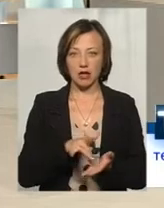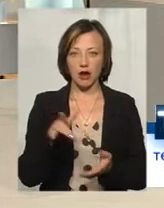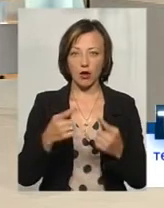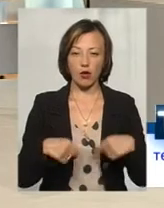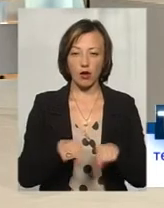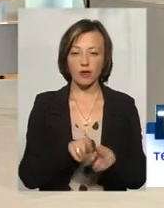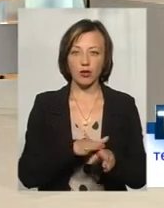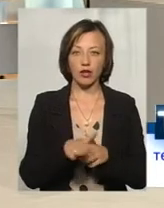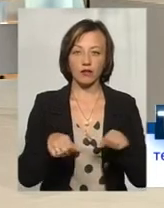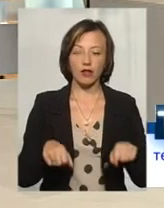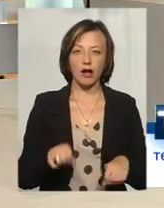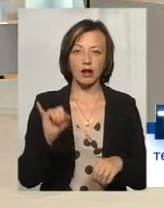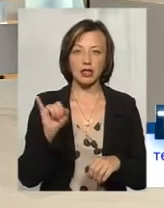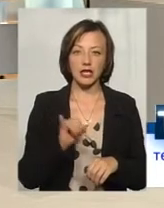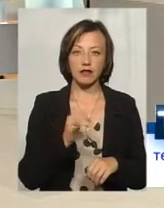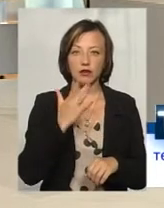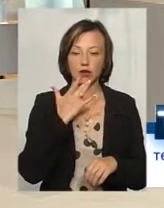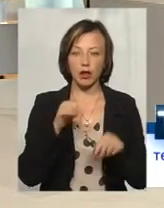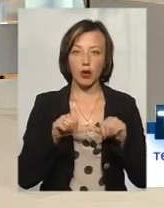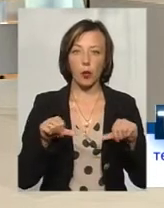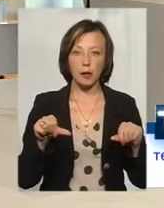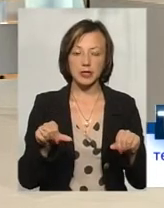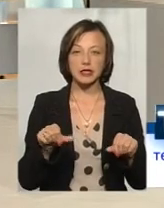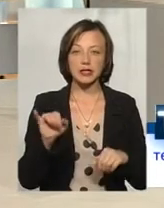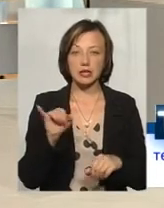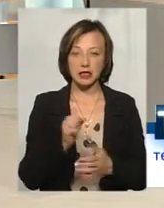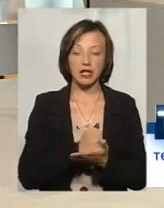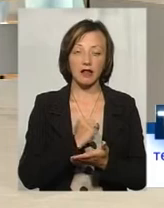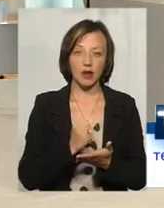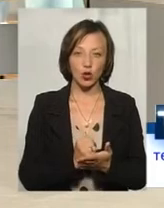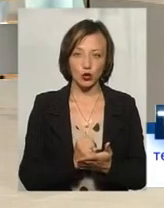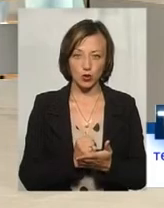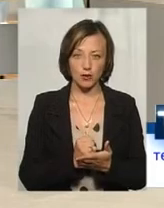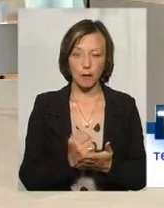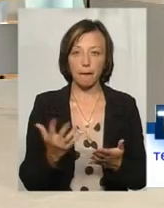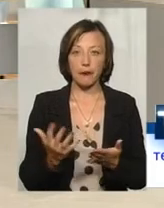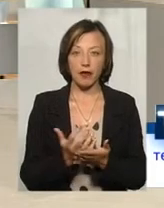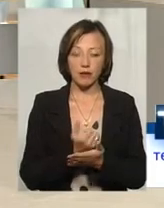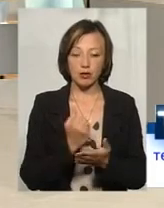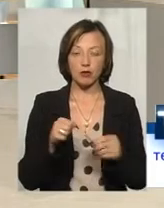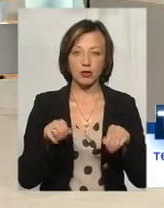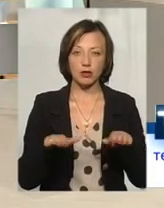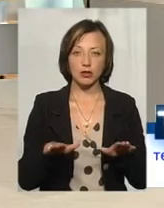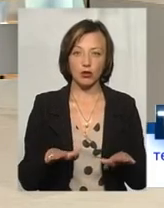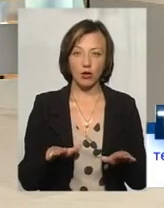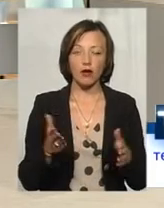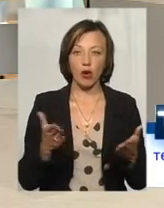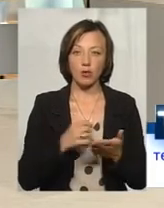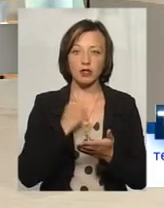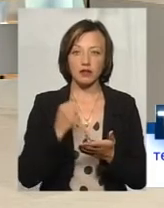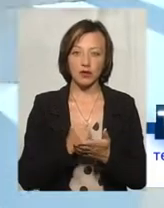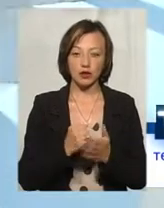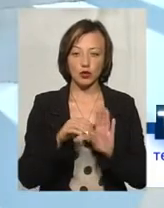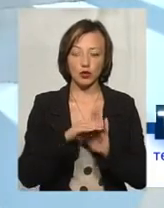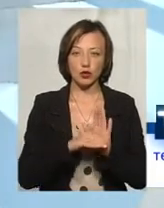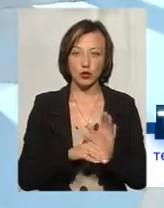органах виконавчої влади і в Національній комісії, і затверджується. Виходить постанова, якою затверджується